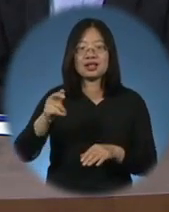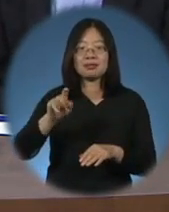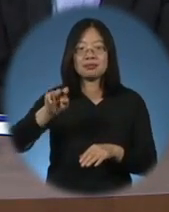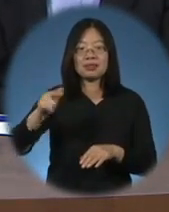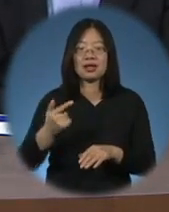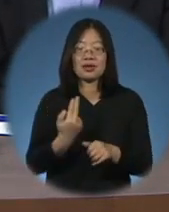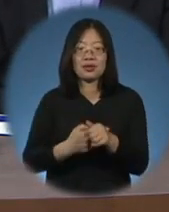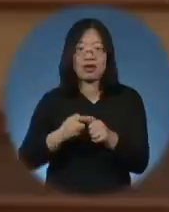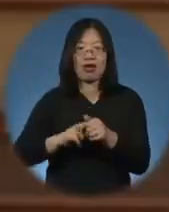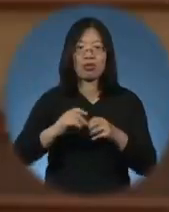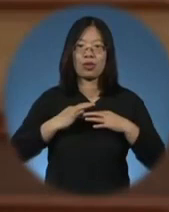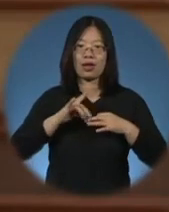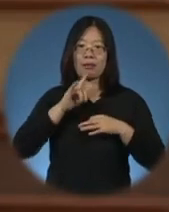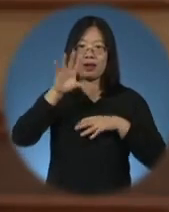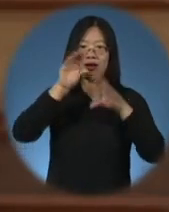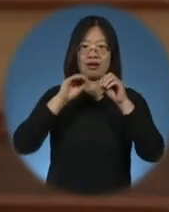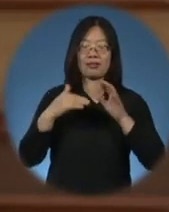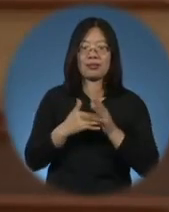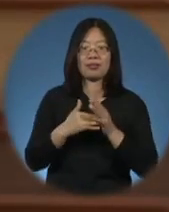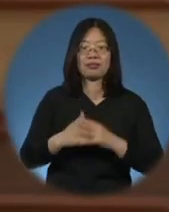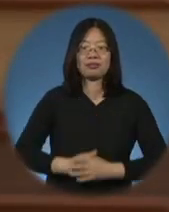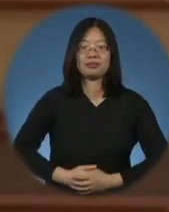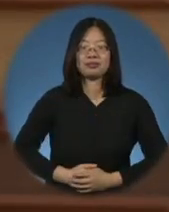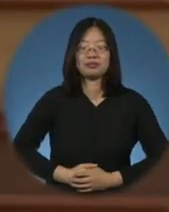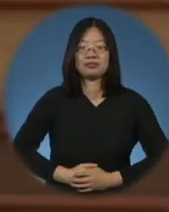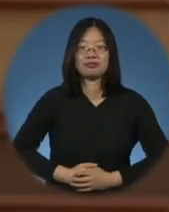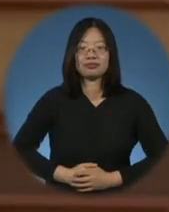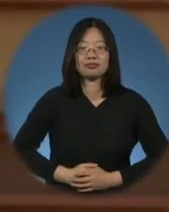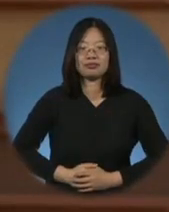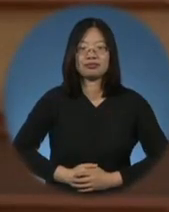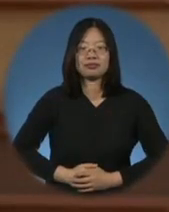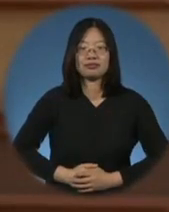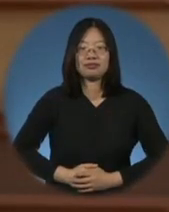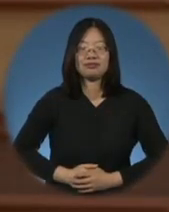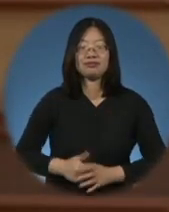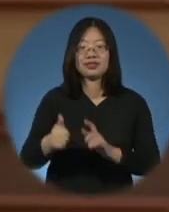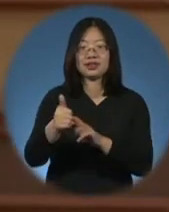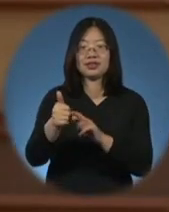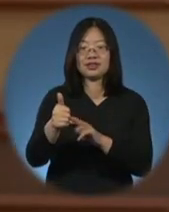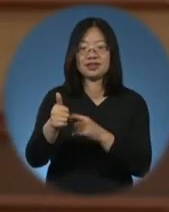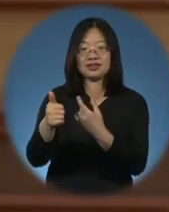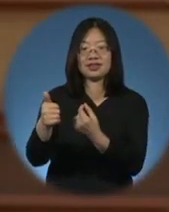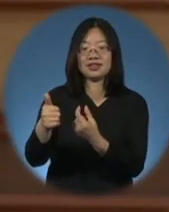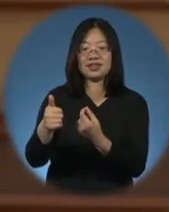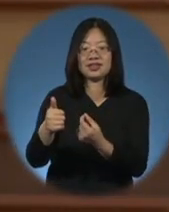대해서 놀라운 얘기를 들었네요. 예. 그분이 그렇게